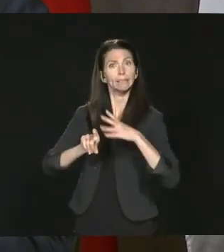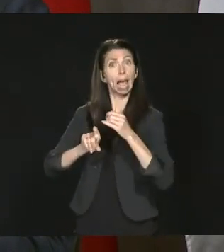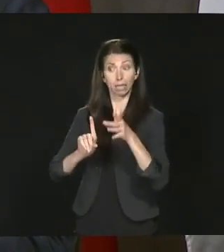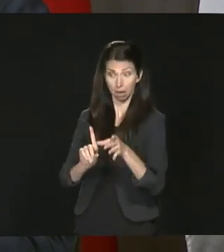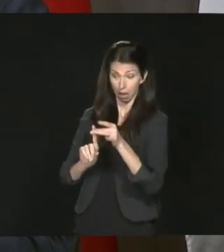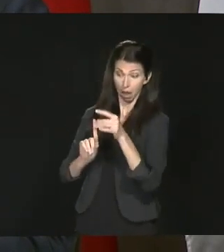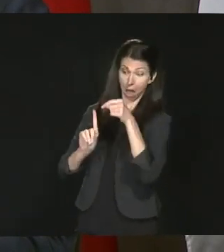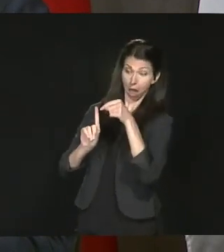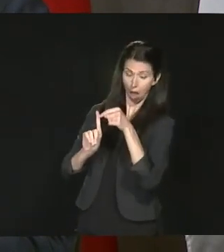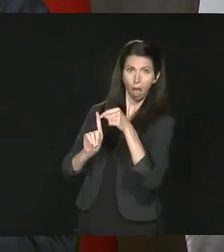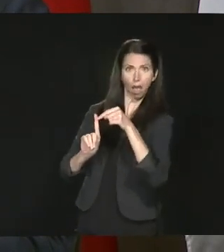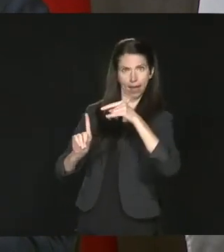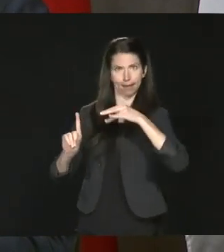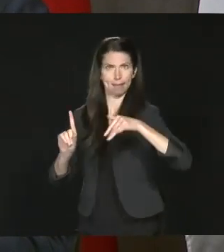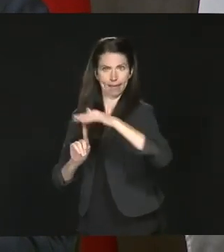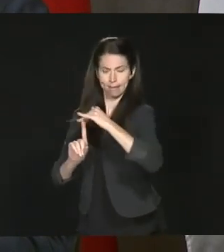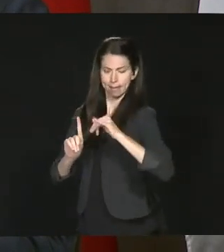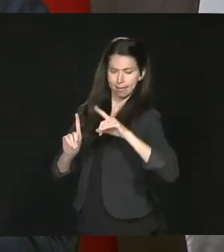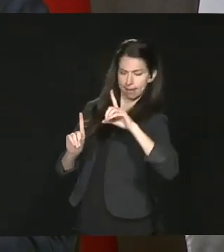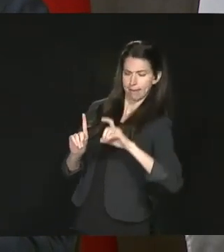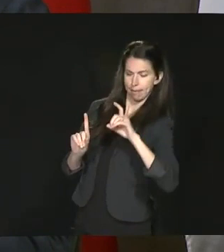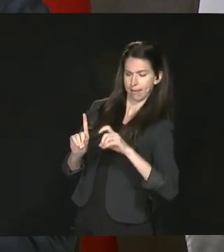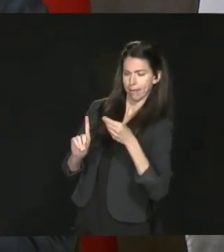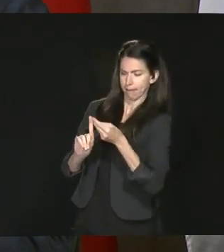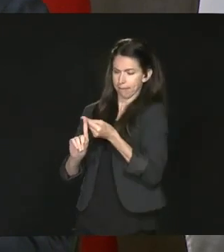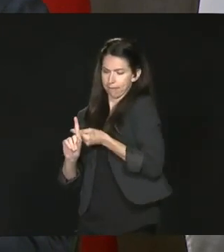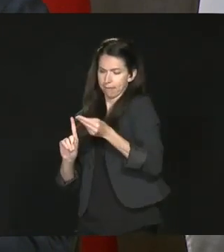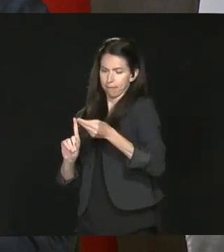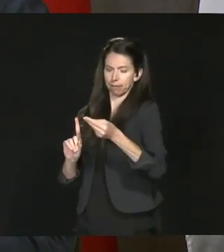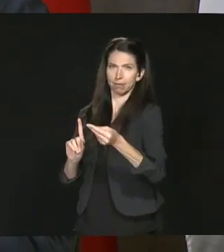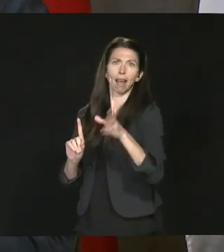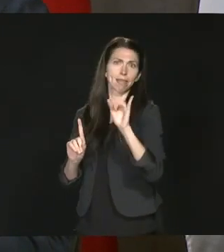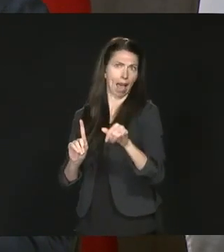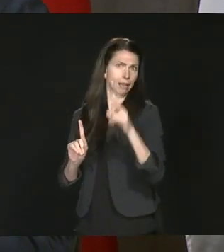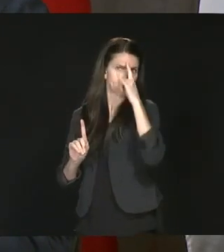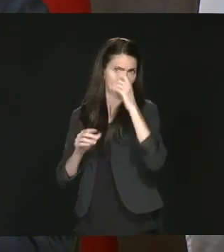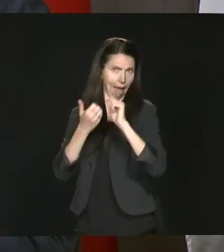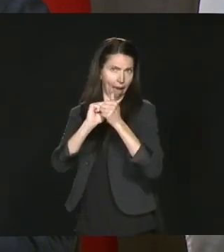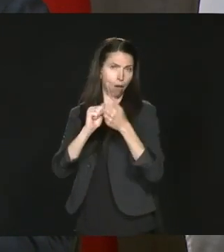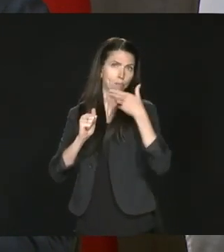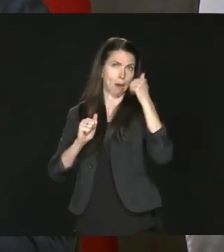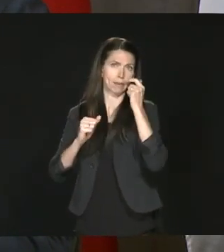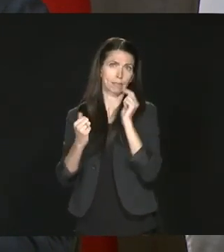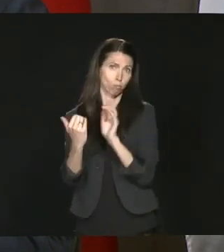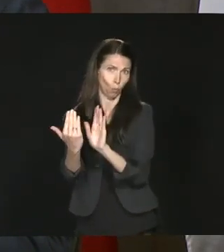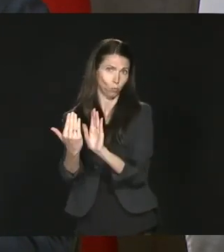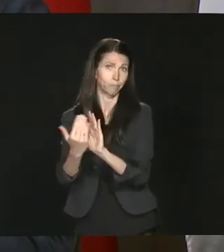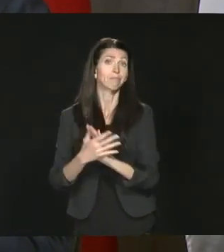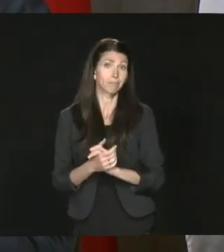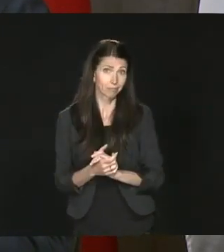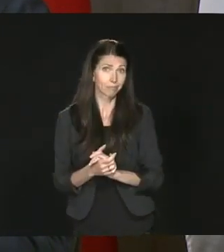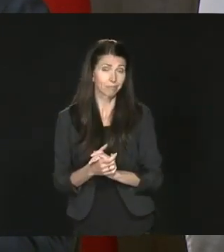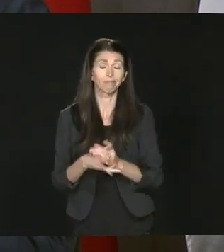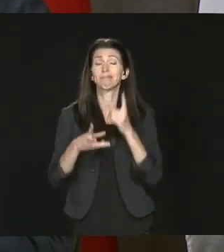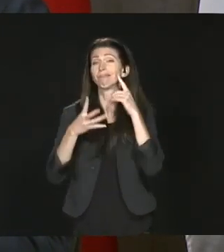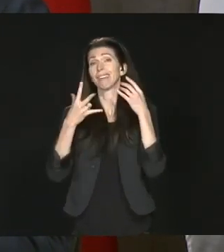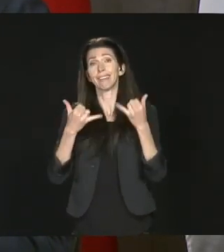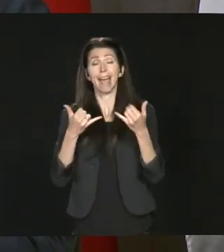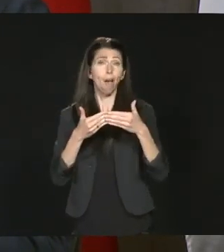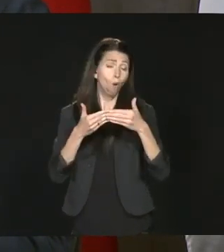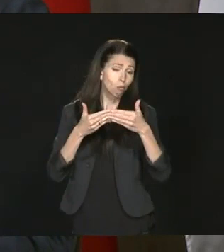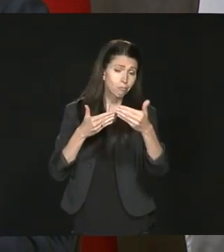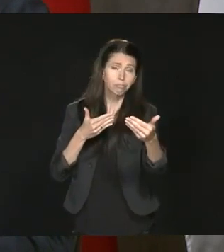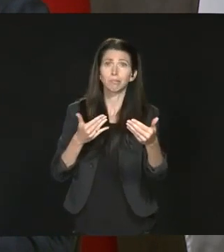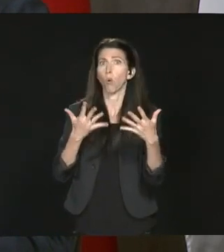stratégie de lutte que nous privilégions pour briser les nouvelles chaînes de transmission. Les laboratoires du pays mettent tout en œuvre